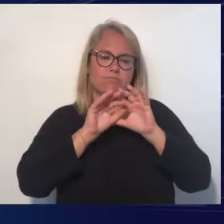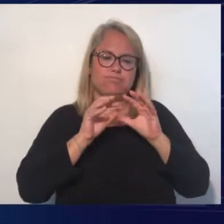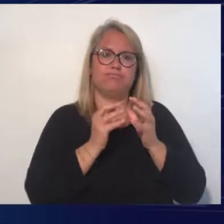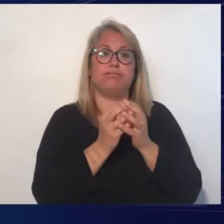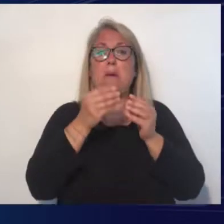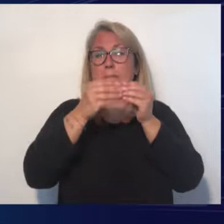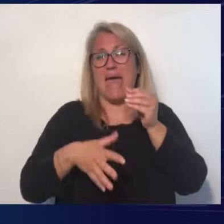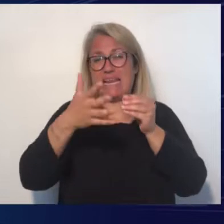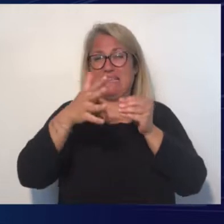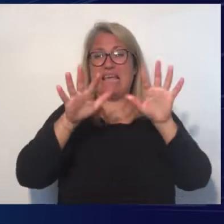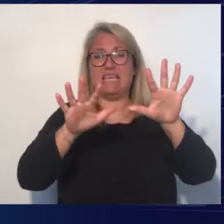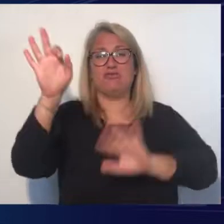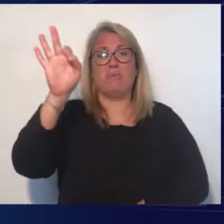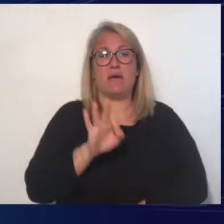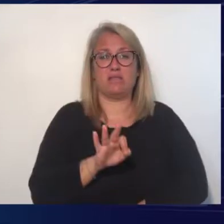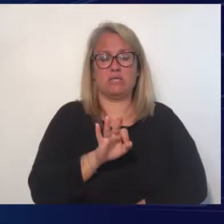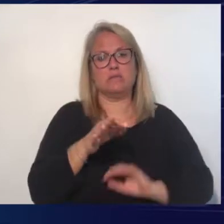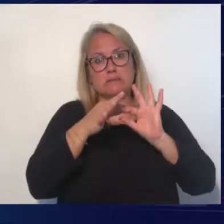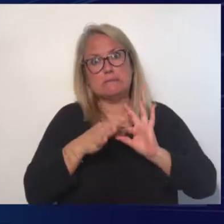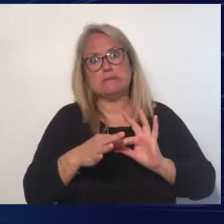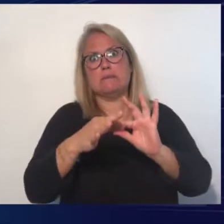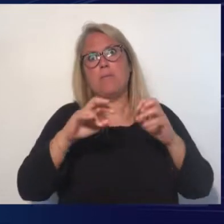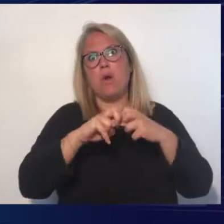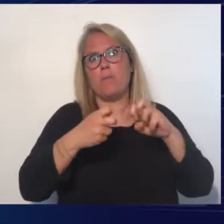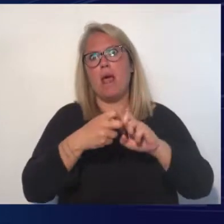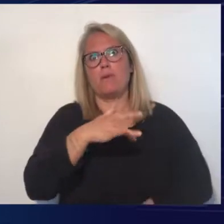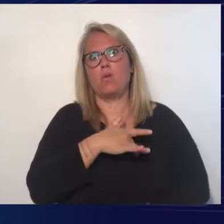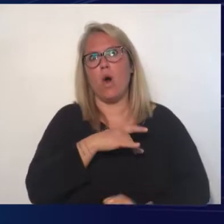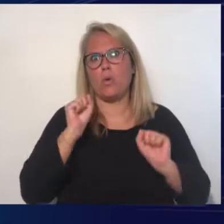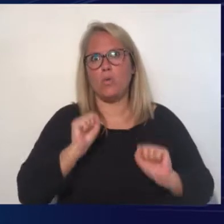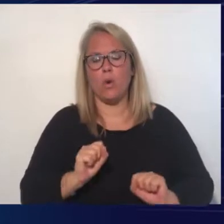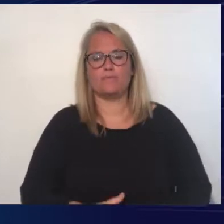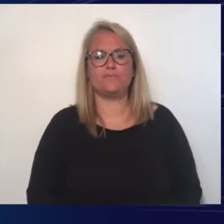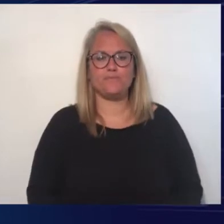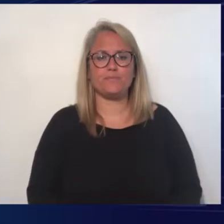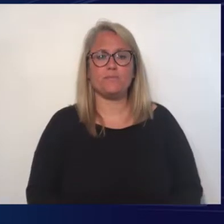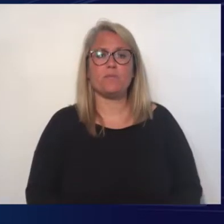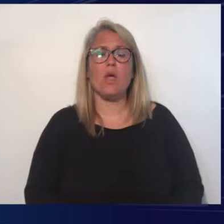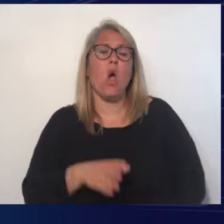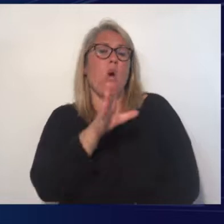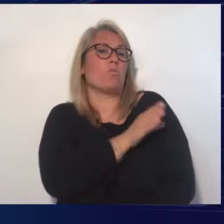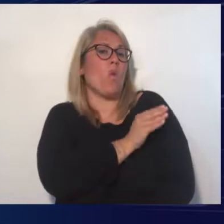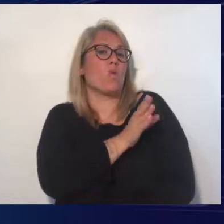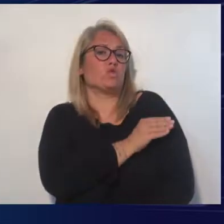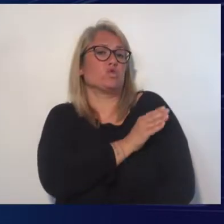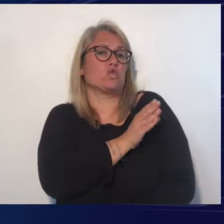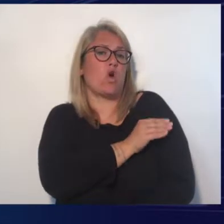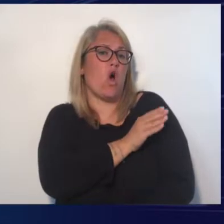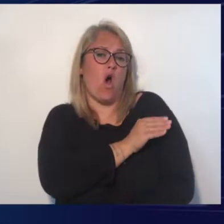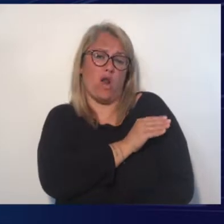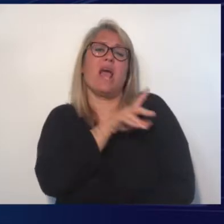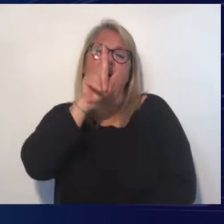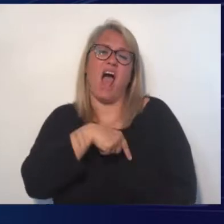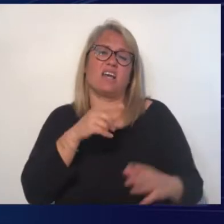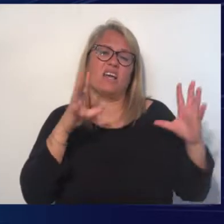sferico del quasi 10%. Questo può causare anche dei problemi cardiaci. E in più, i muscoli sono attaccati, come